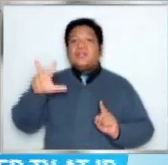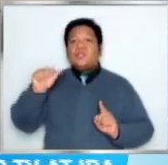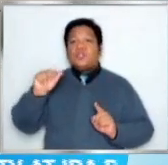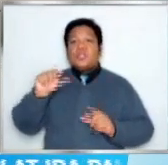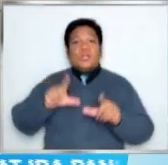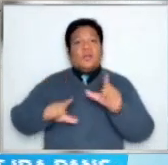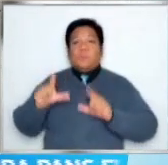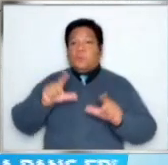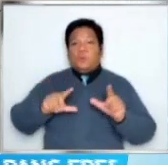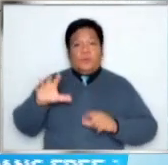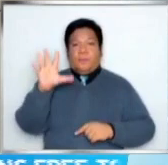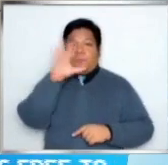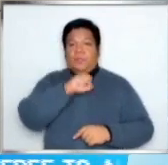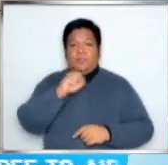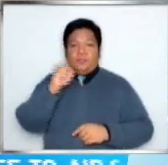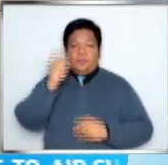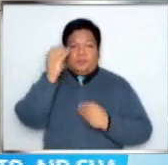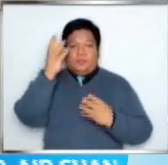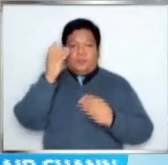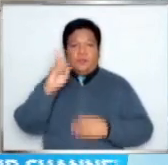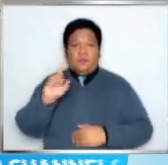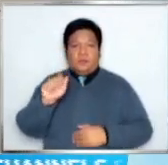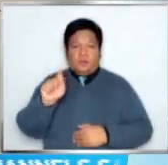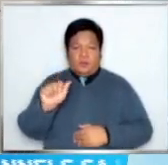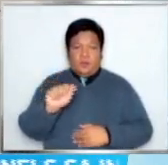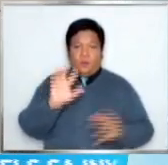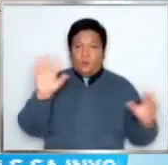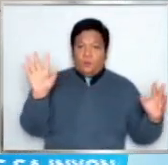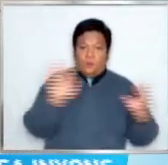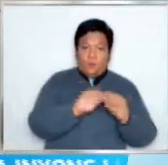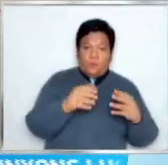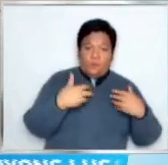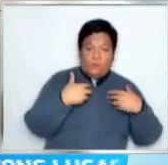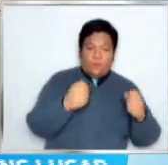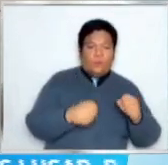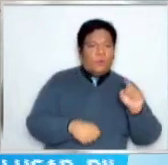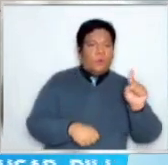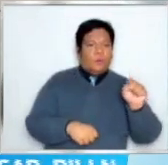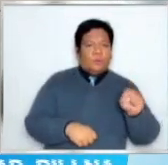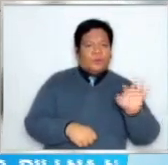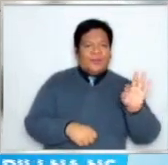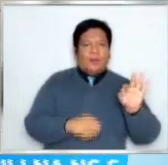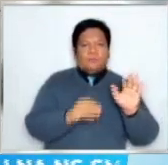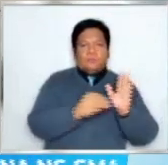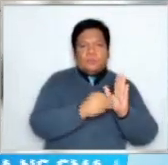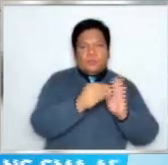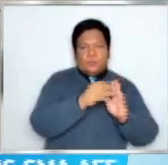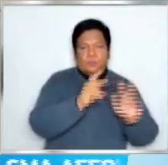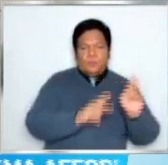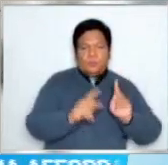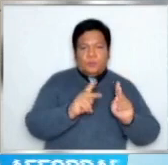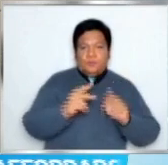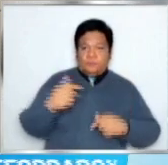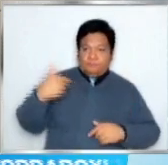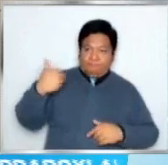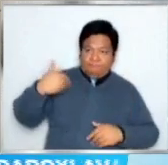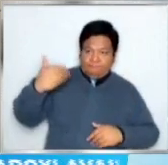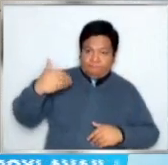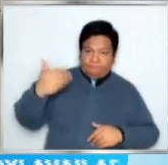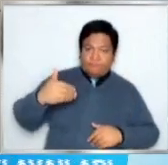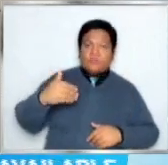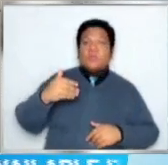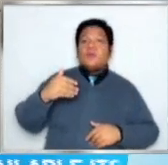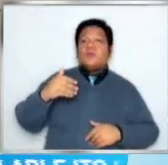1.9 million na ang gumaling sa total cases. Ikalimang araw ng mahigit 150,000 ang active cases o nagpapagaling